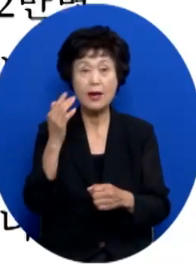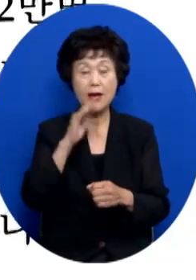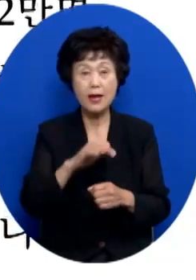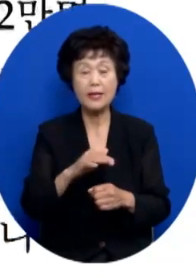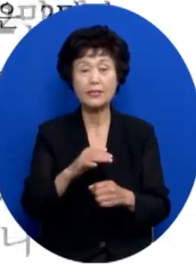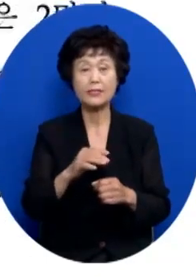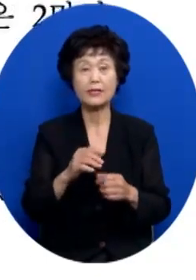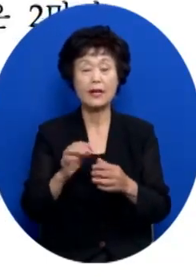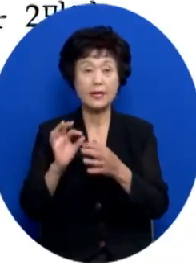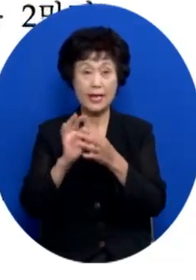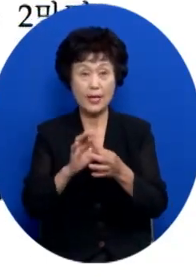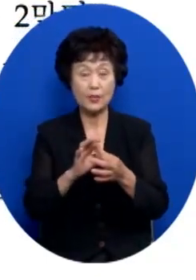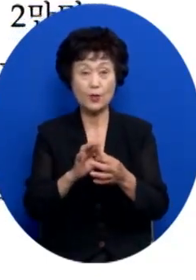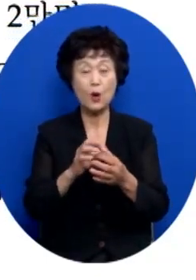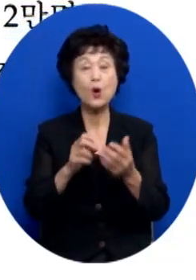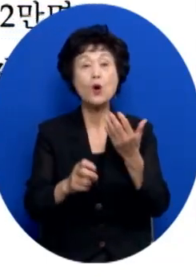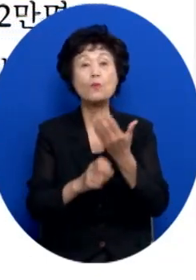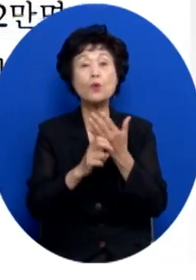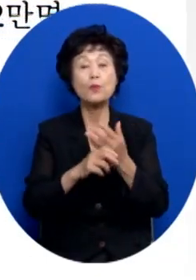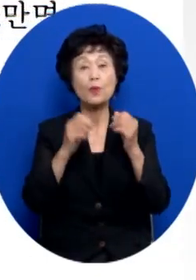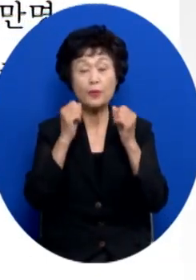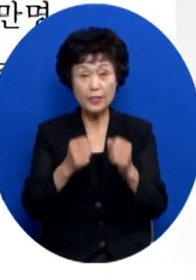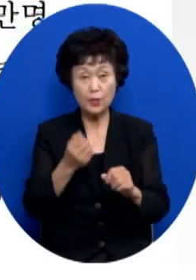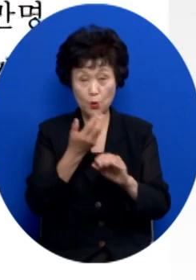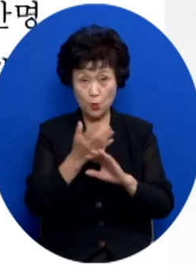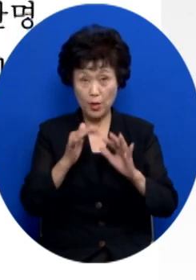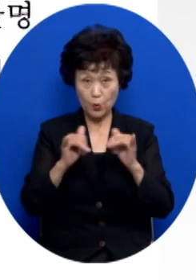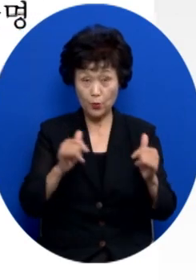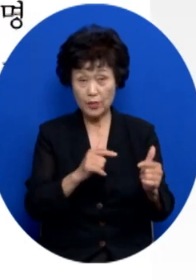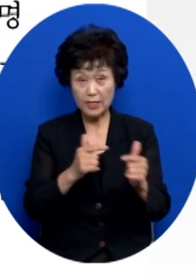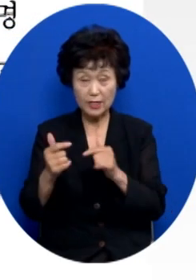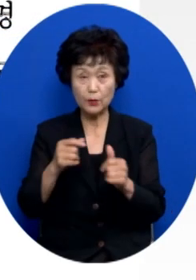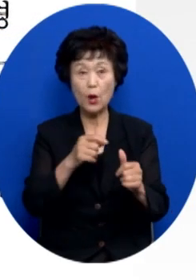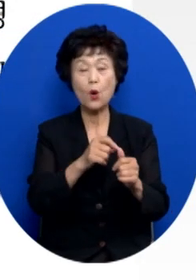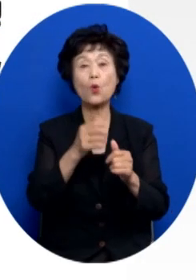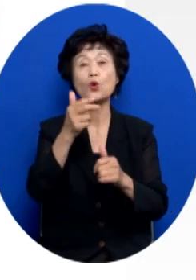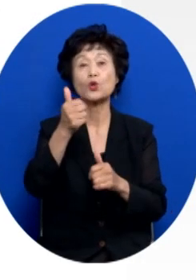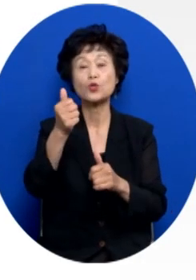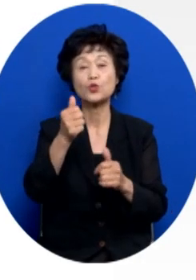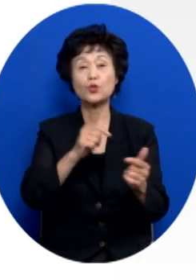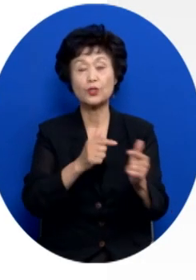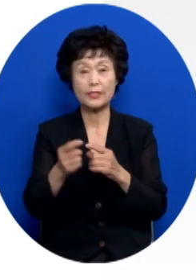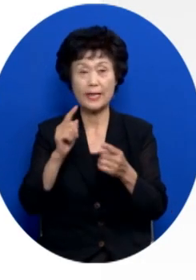단속을 지속해서 시행하는 등 불법체류 외국인과 불법 고용주의 적극 대응해 나갈 방침입니다